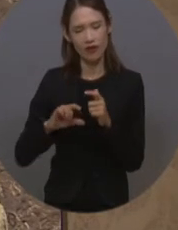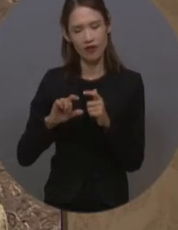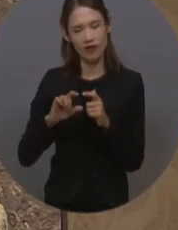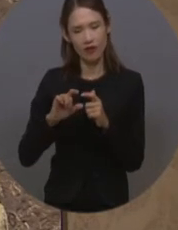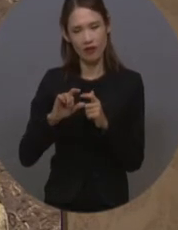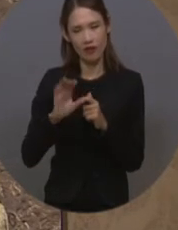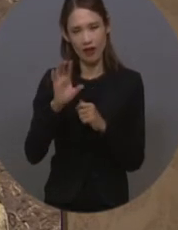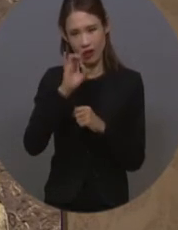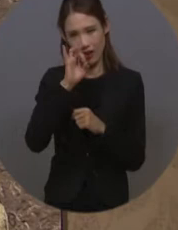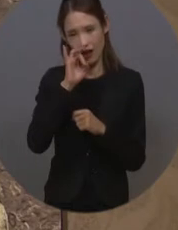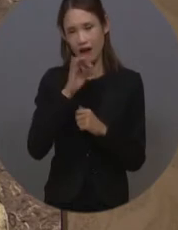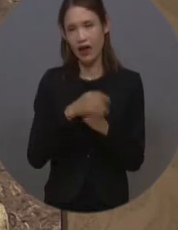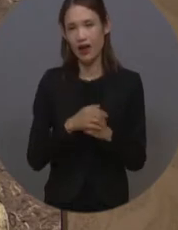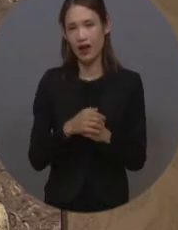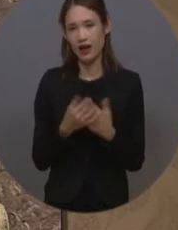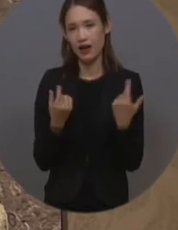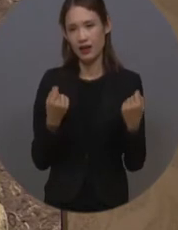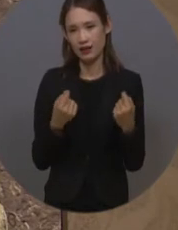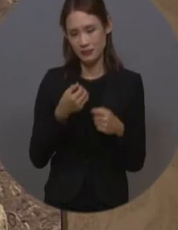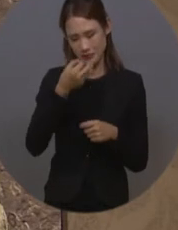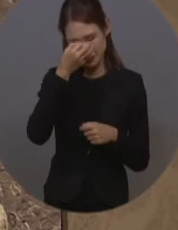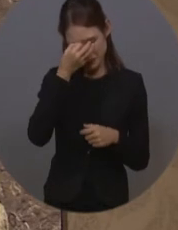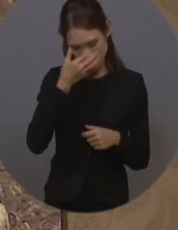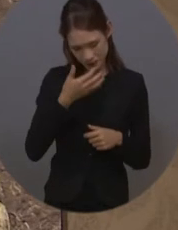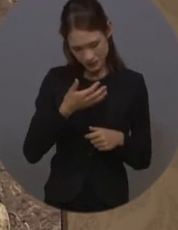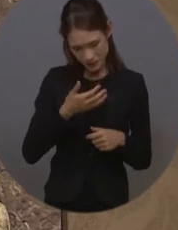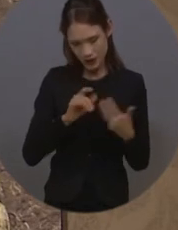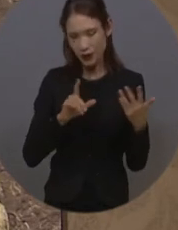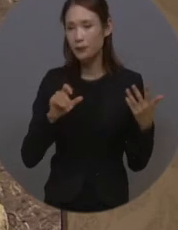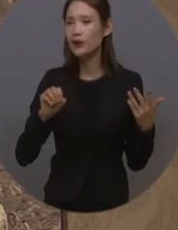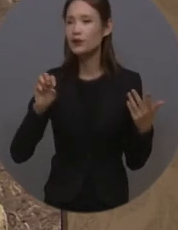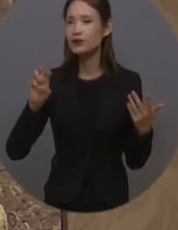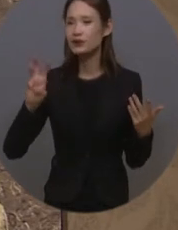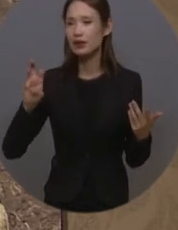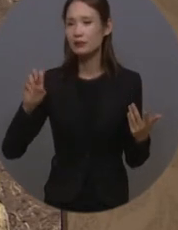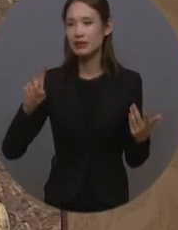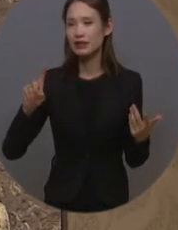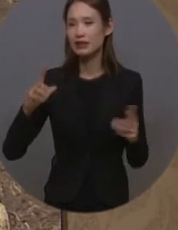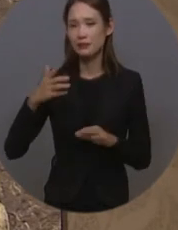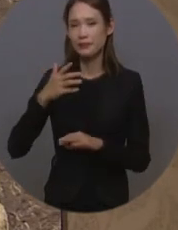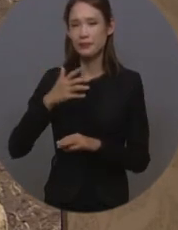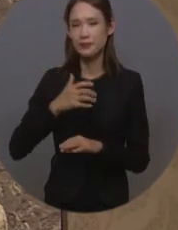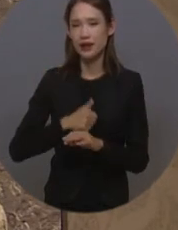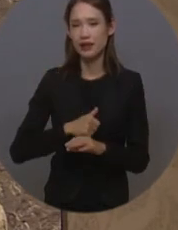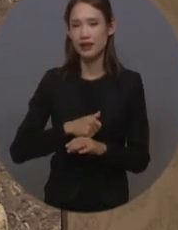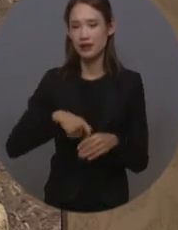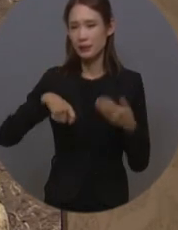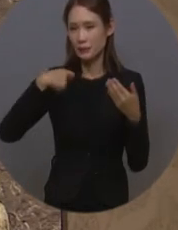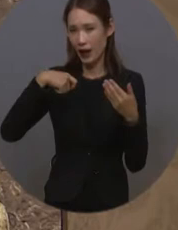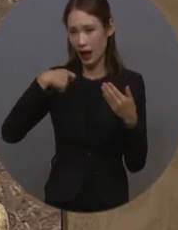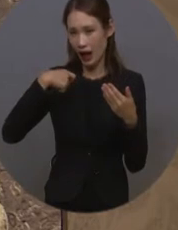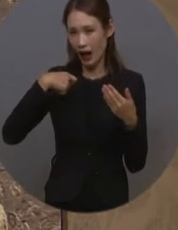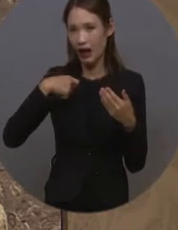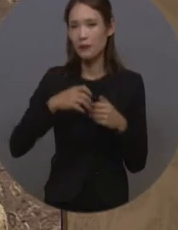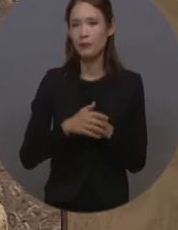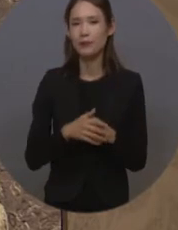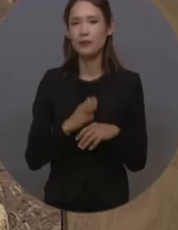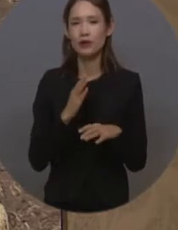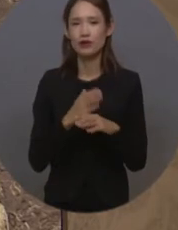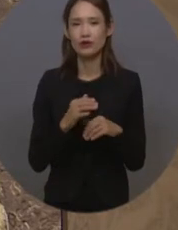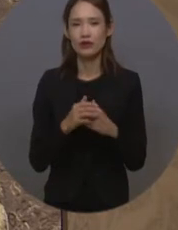같이 못 갈 것 같다. 미안하다. 그리고 이제 8월 31일 날 마지막 밥 먹는 자리에서